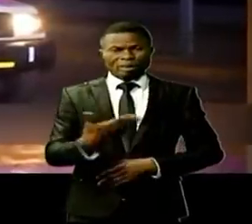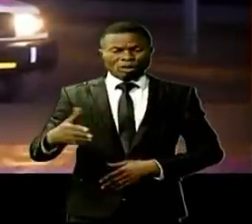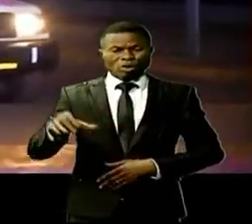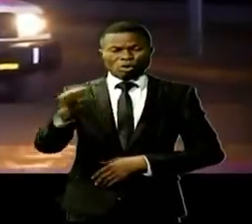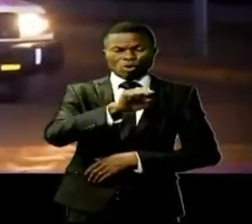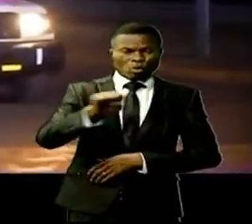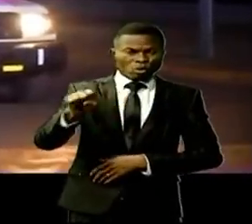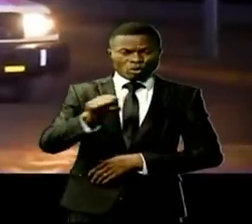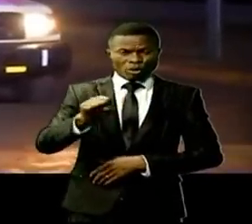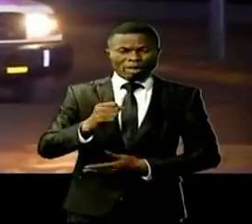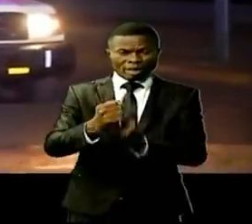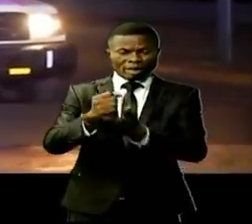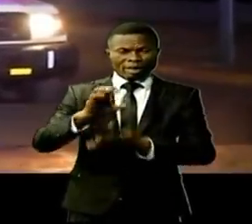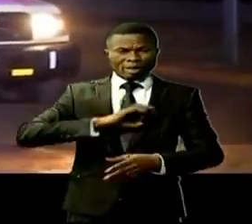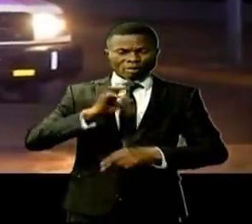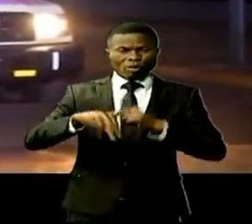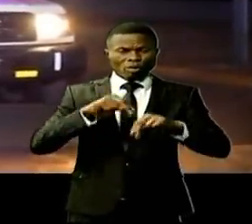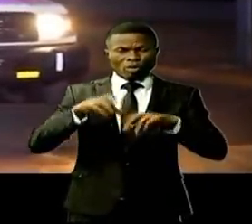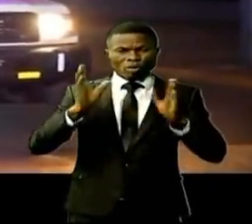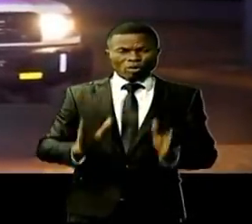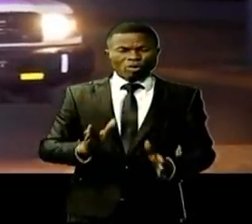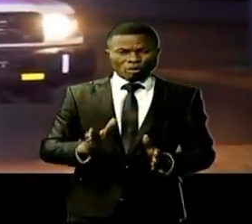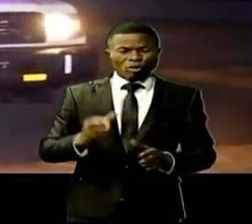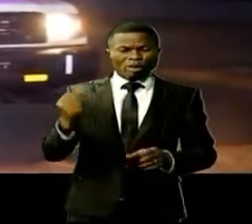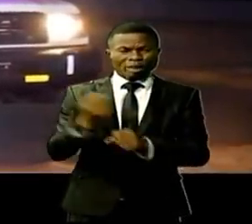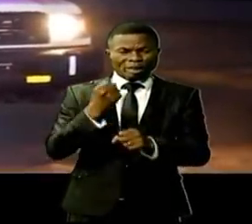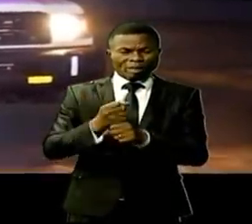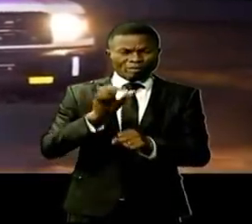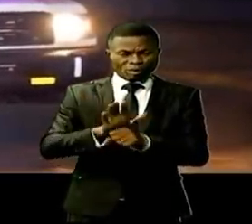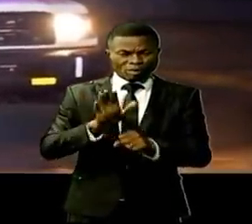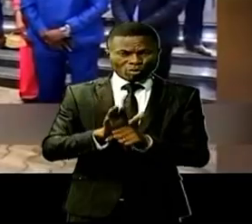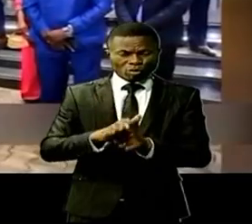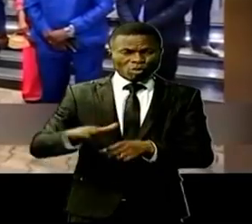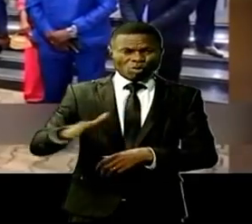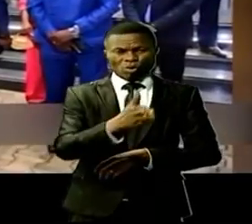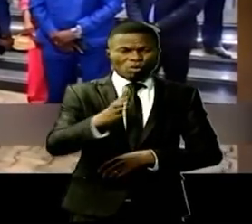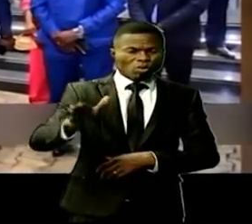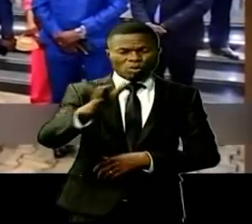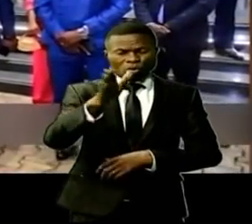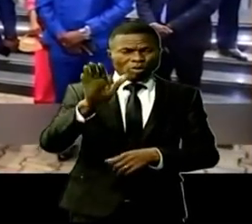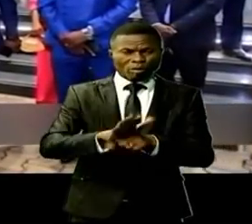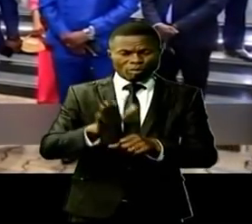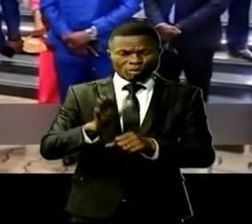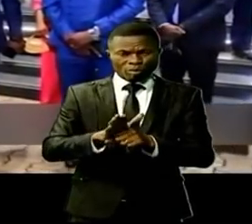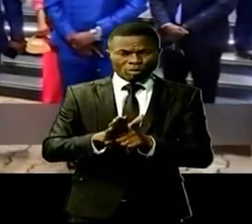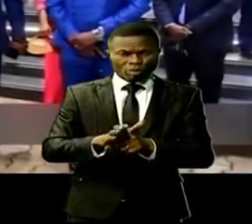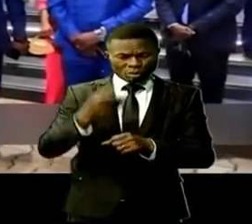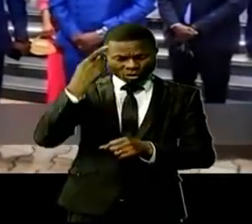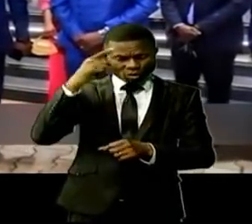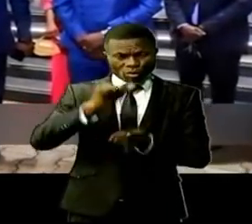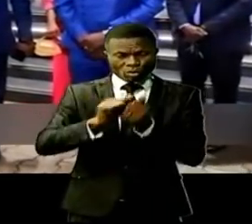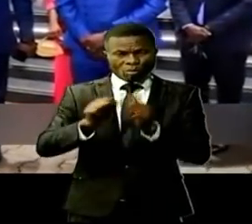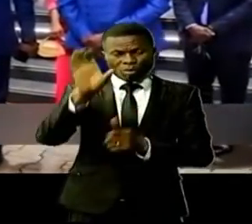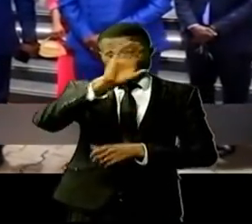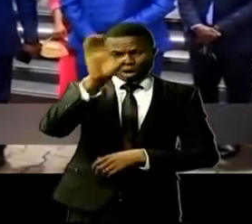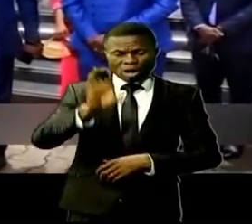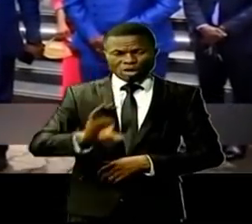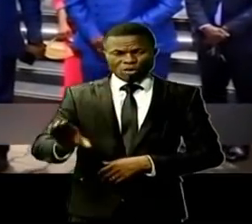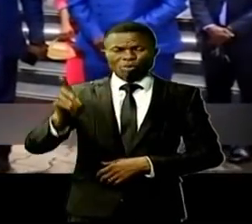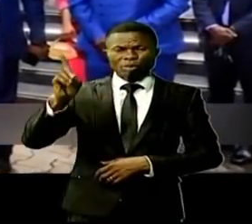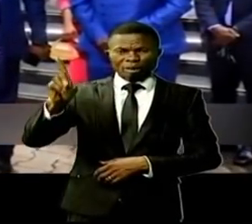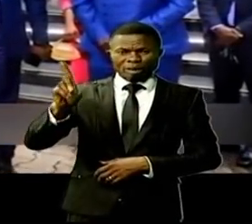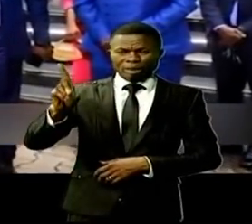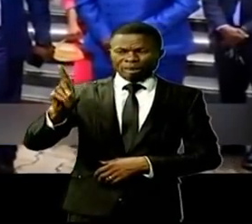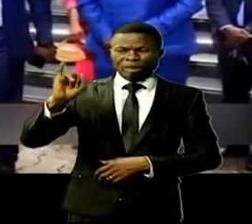profit de la police nationale congolaise pour plus de mobilité dans la sécurisation des administrés de la commune de Dilala. Un geste